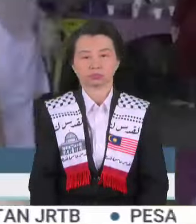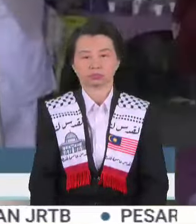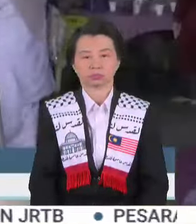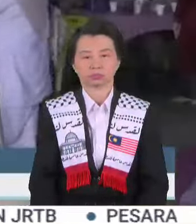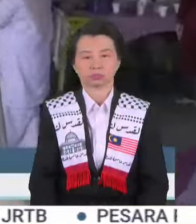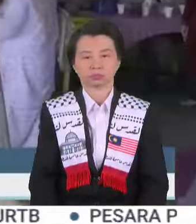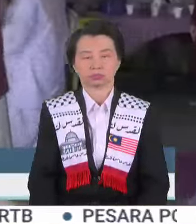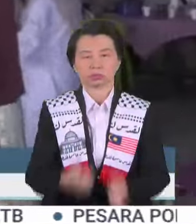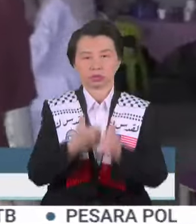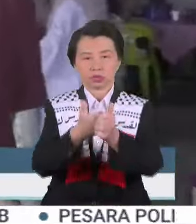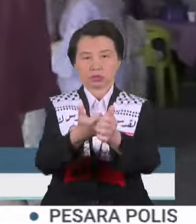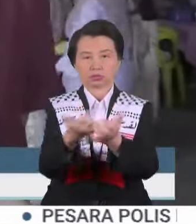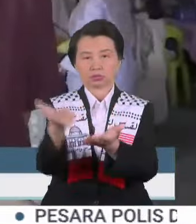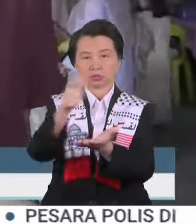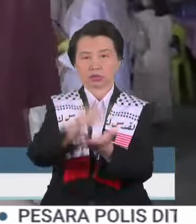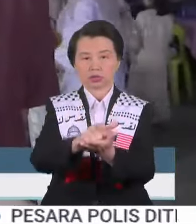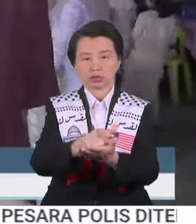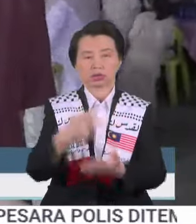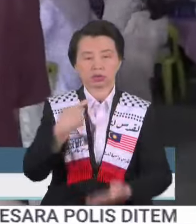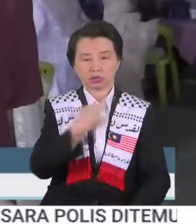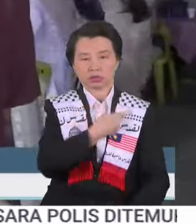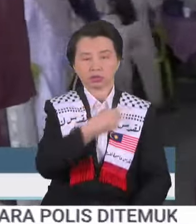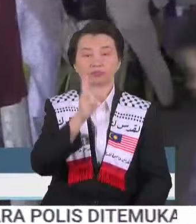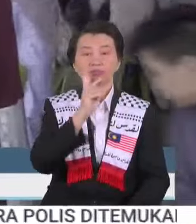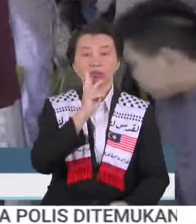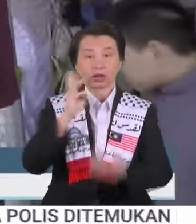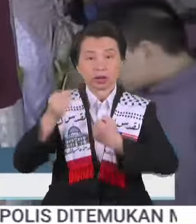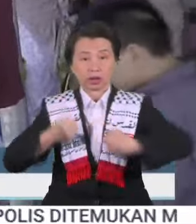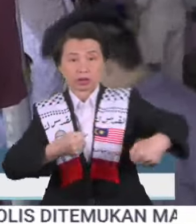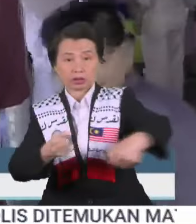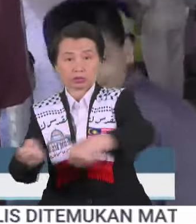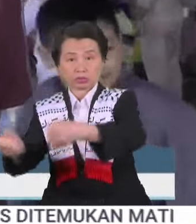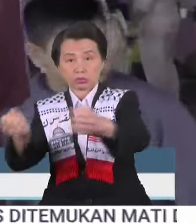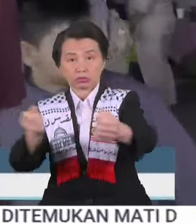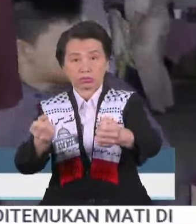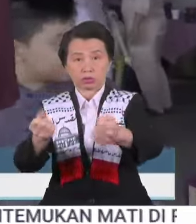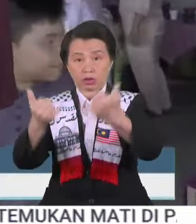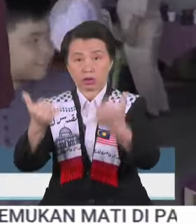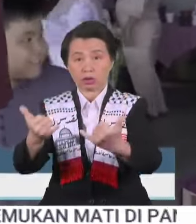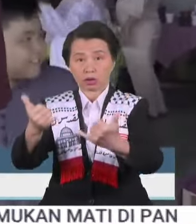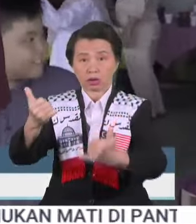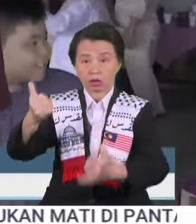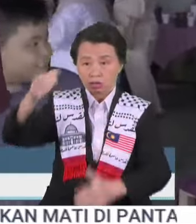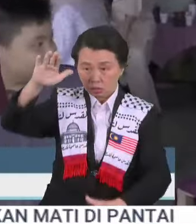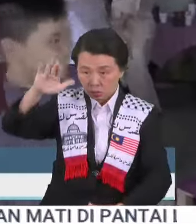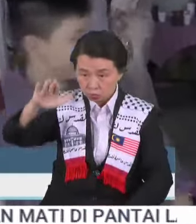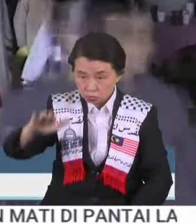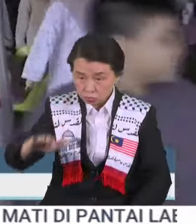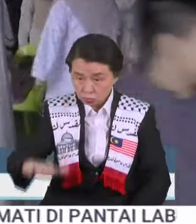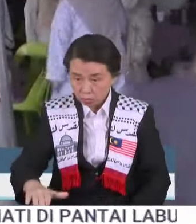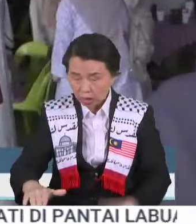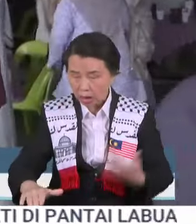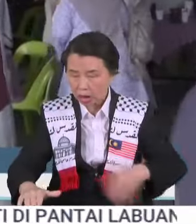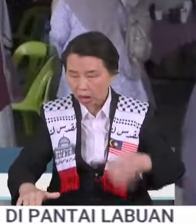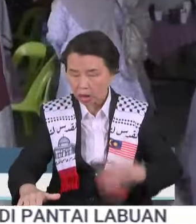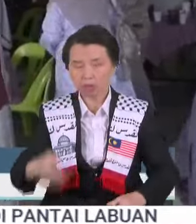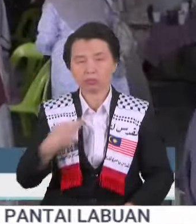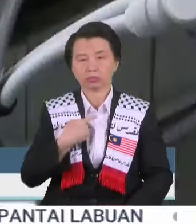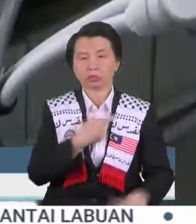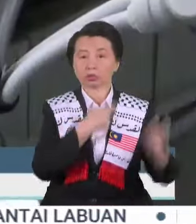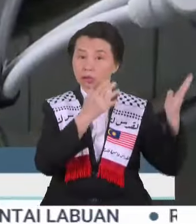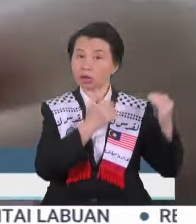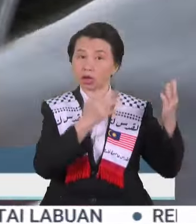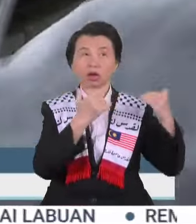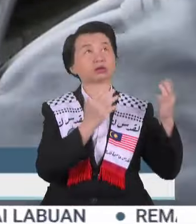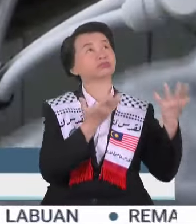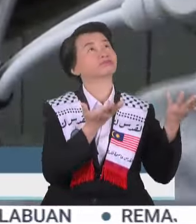mengikut laporan kita, air sungai Bayayo semakin cetek. Jadi kita berharap agar